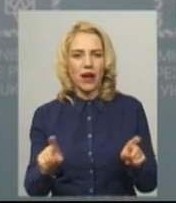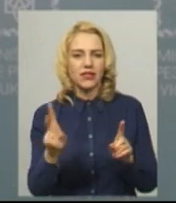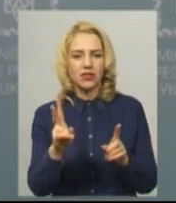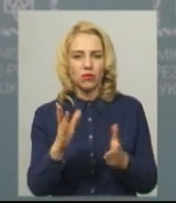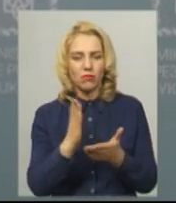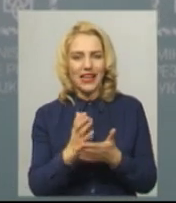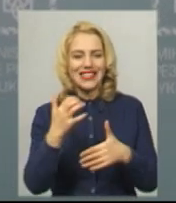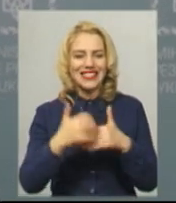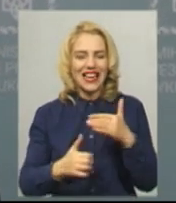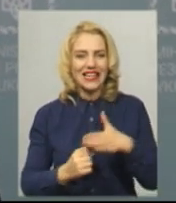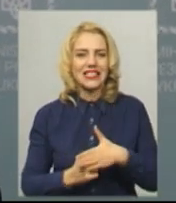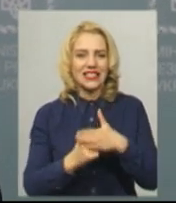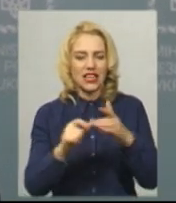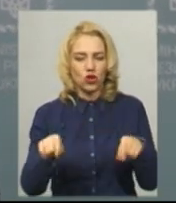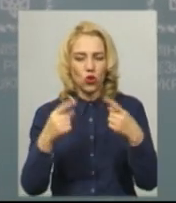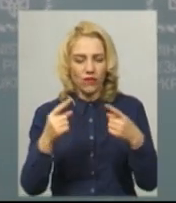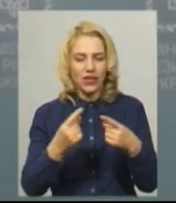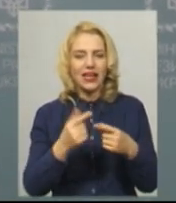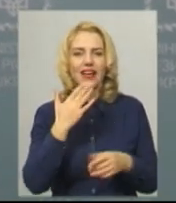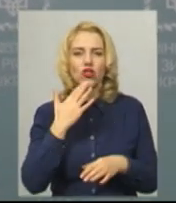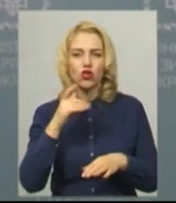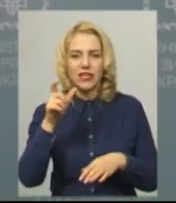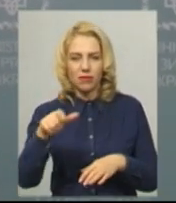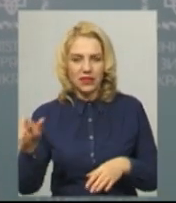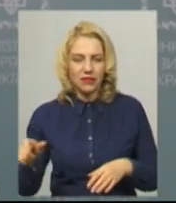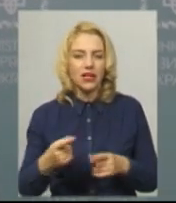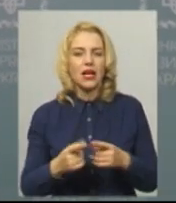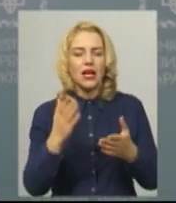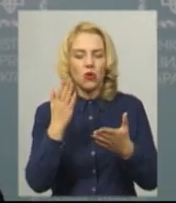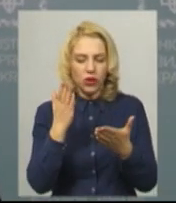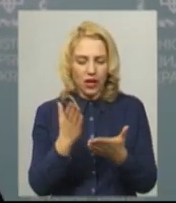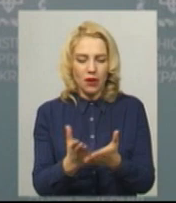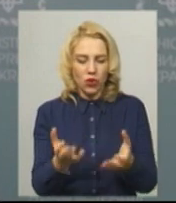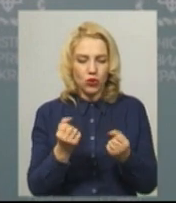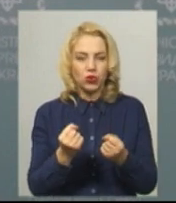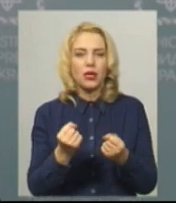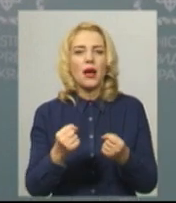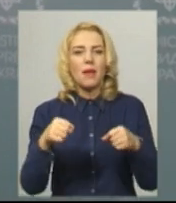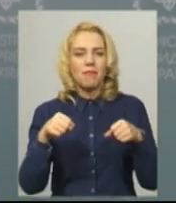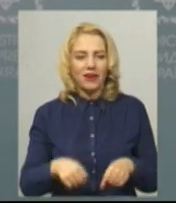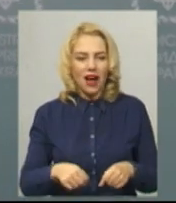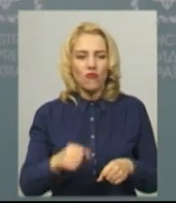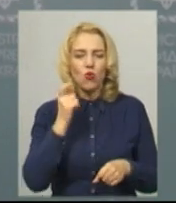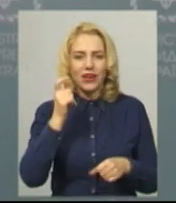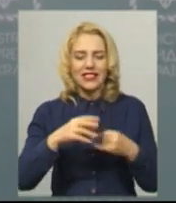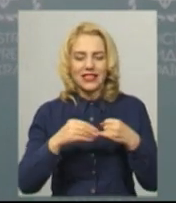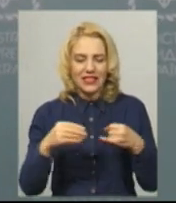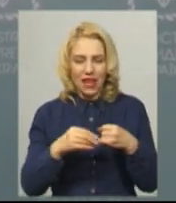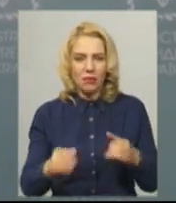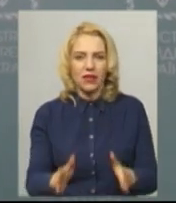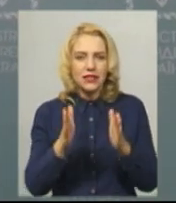засновників іноземців, отримують право купувати українські землі, українські земельні ділянки тільки